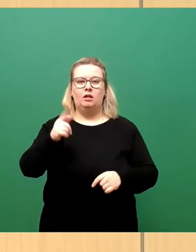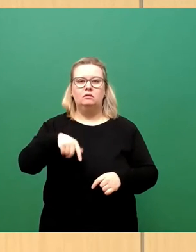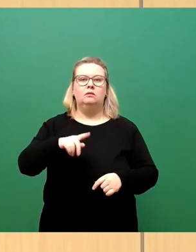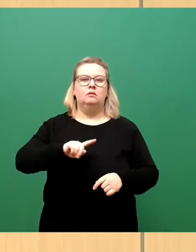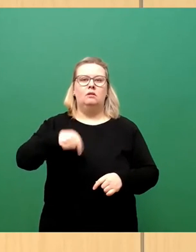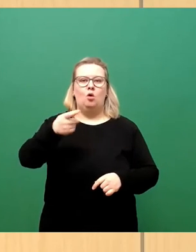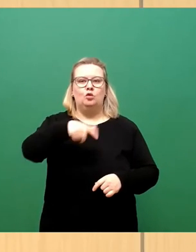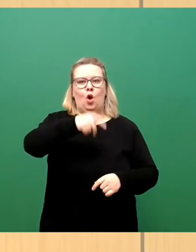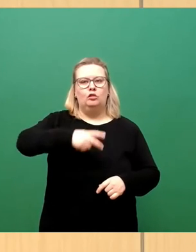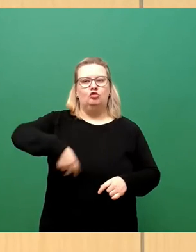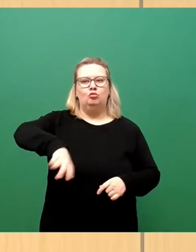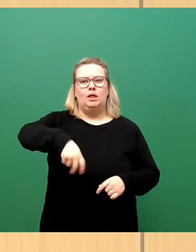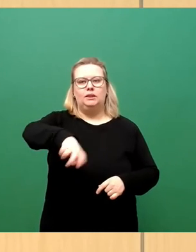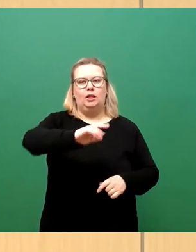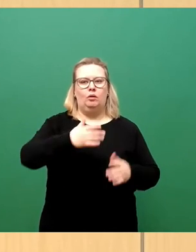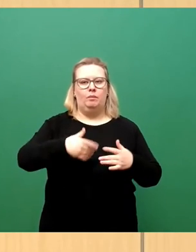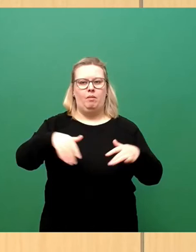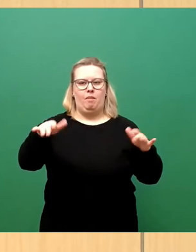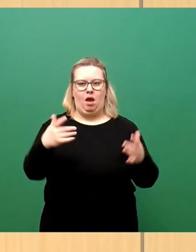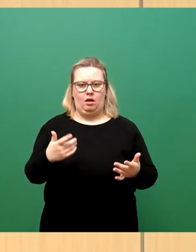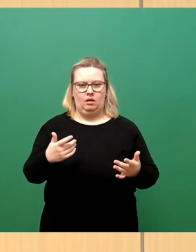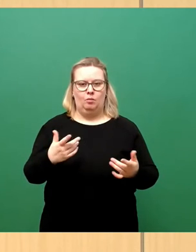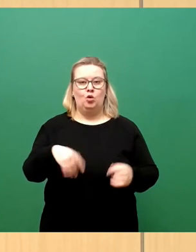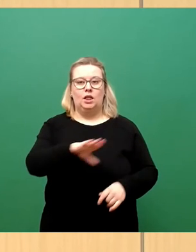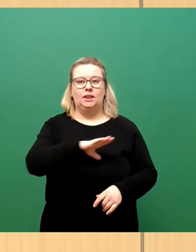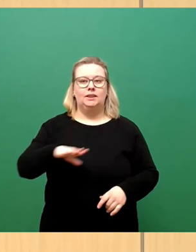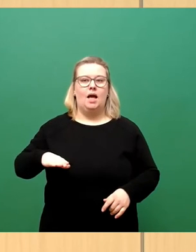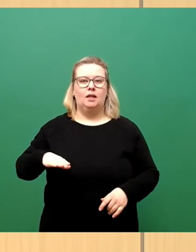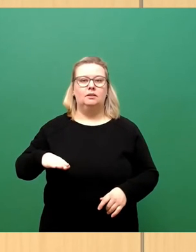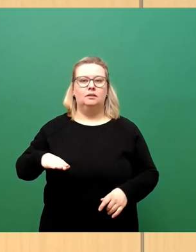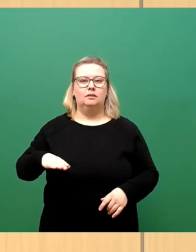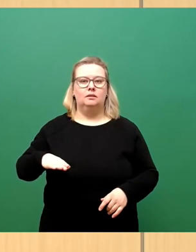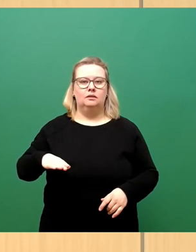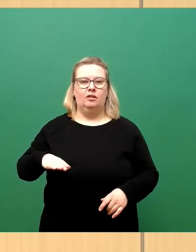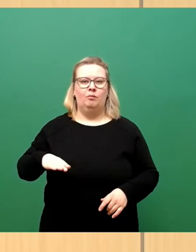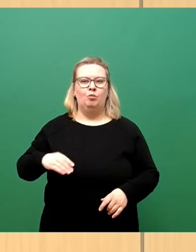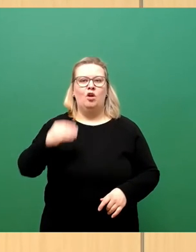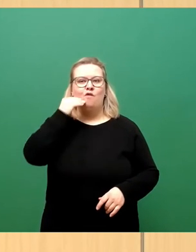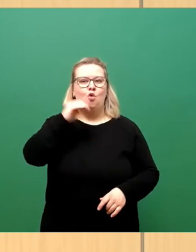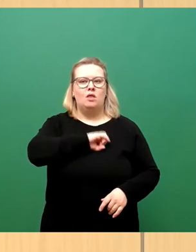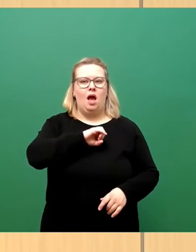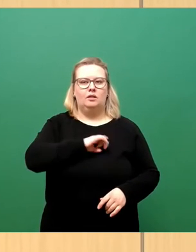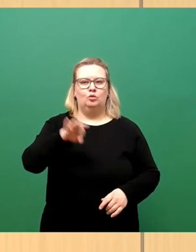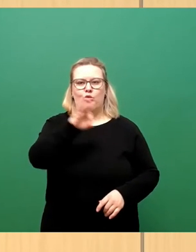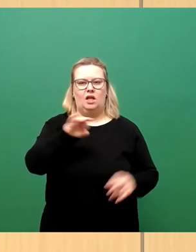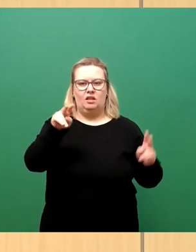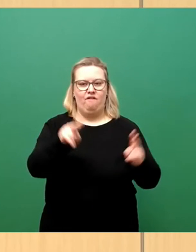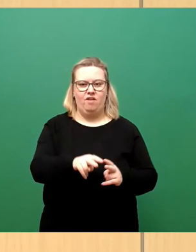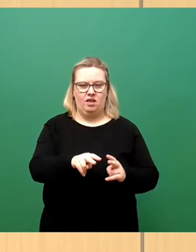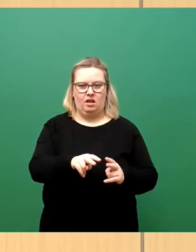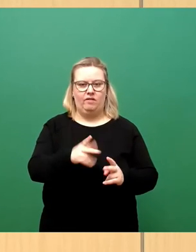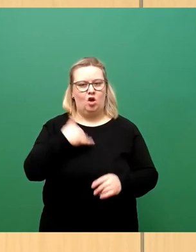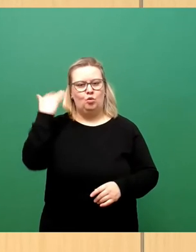in immer größere Zahl, sei noch mal darauf hingewiesen, dass Sachsen das Flächenland mit der geringsten Wohneigentumsquote ist. Auch das ist ein Punkt, über den wir nachdenken